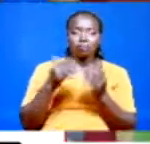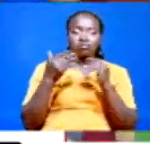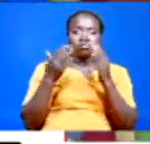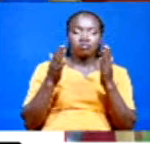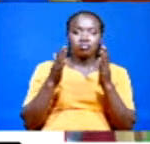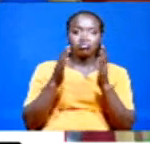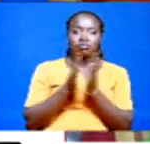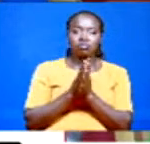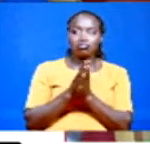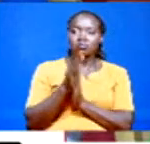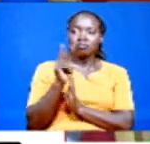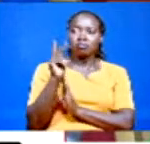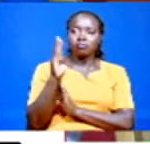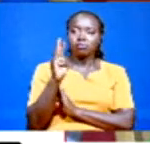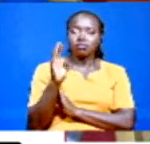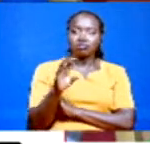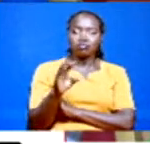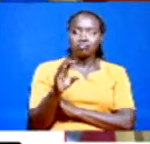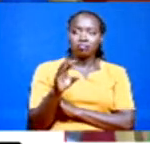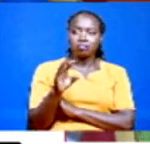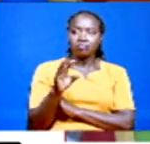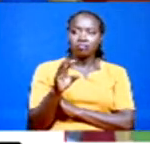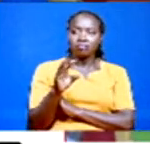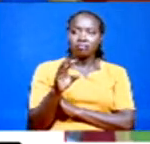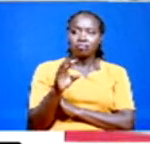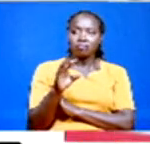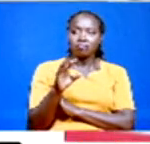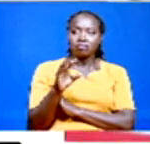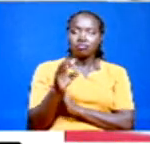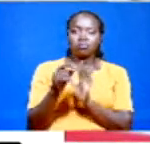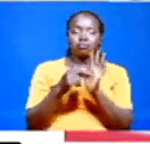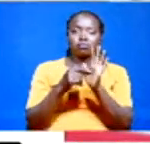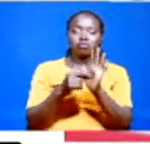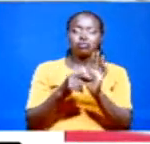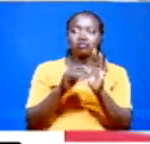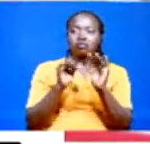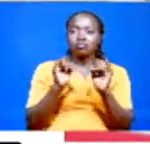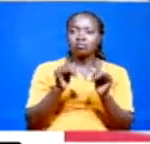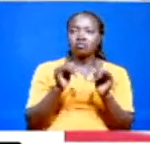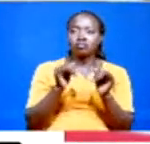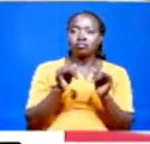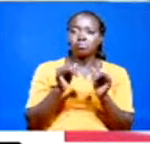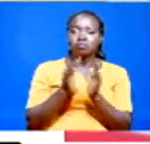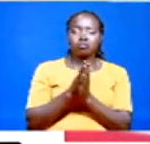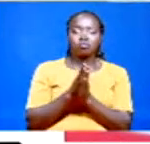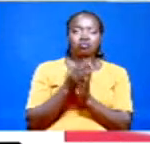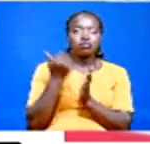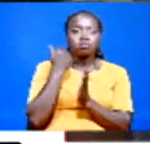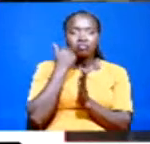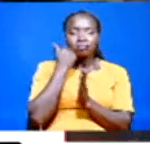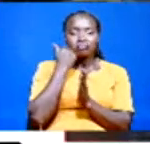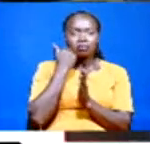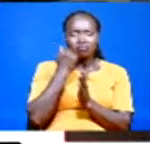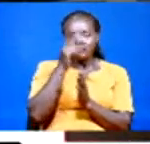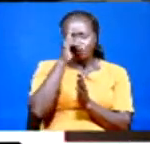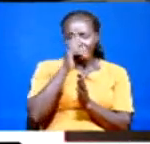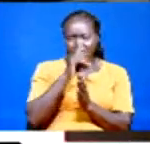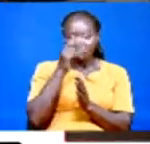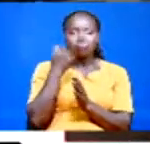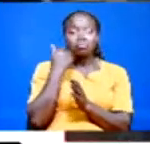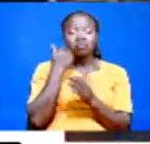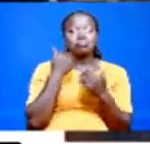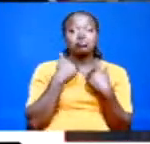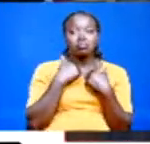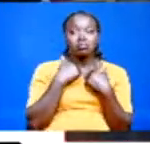la utangazaji nchini KBC kwa kupeperusha habari za wagonjwa walio na matatizo ya maradhi sugu, hali